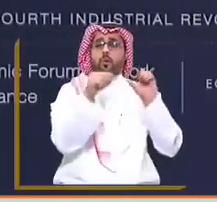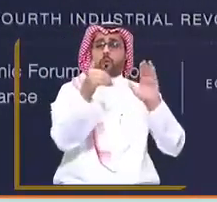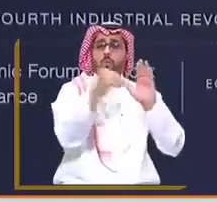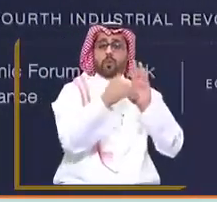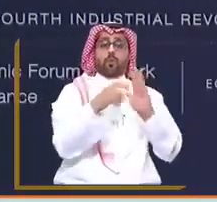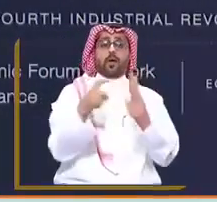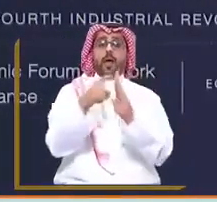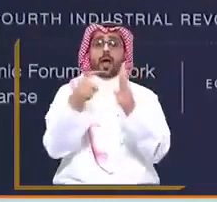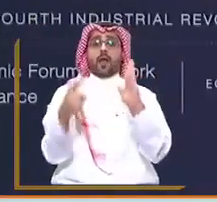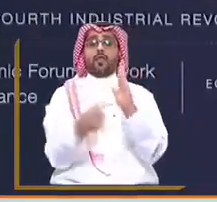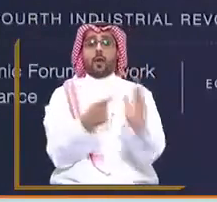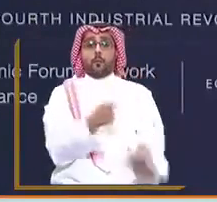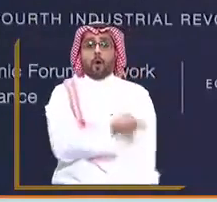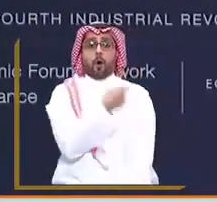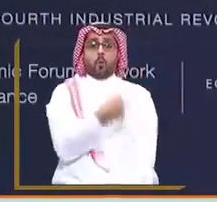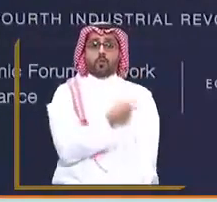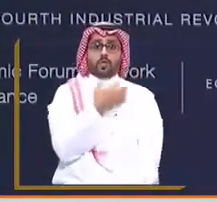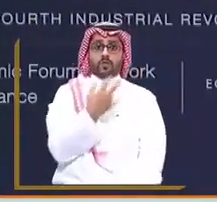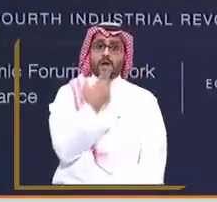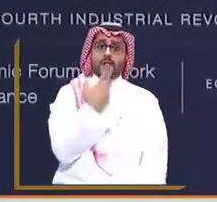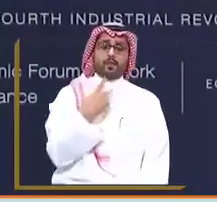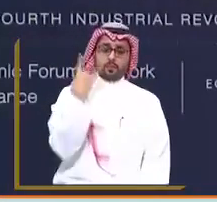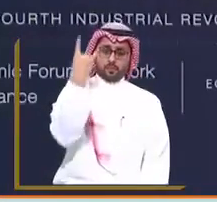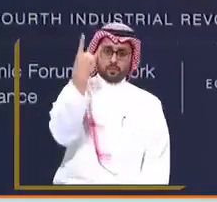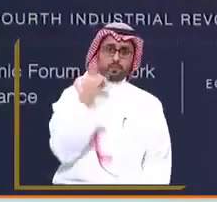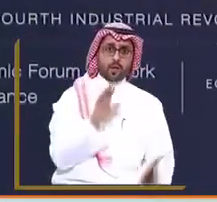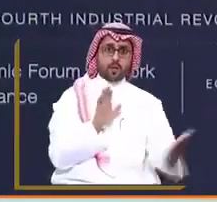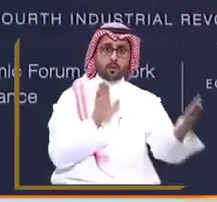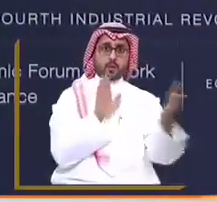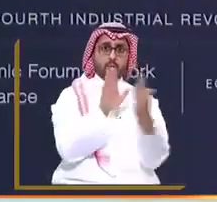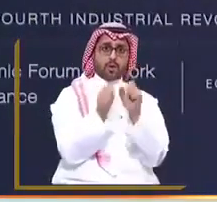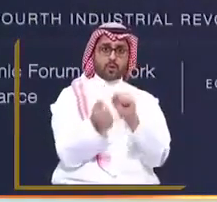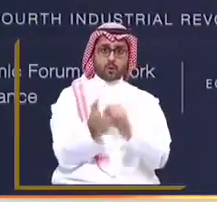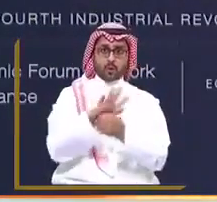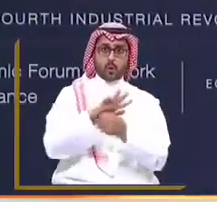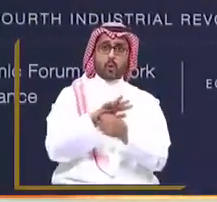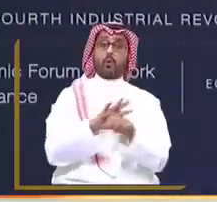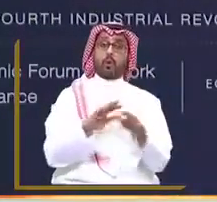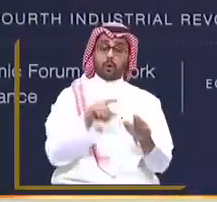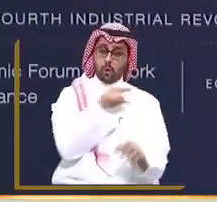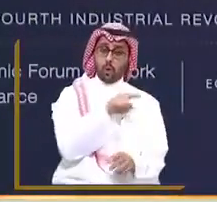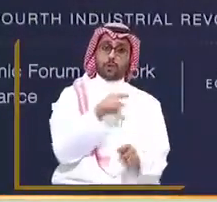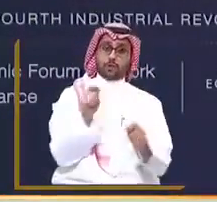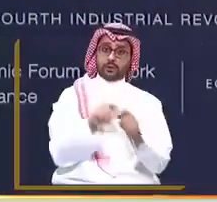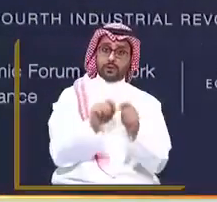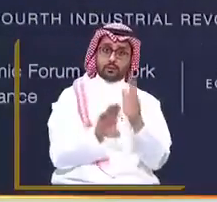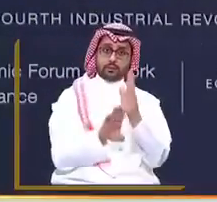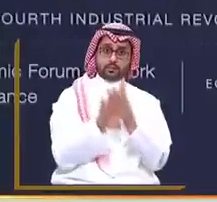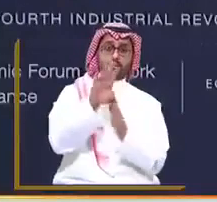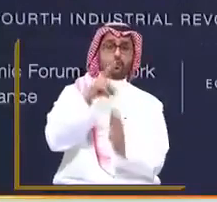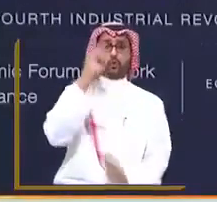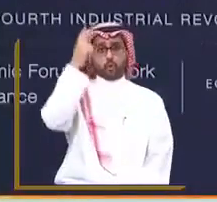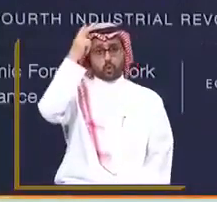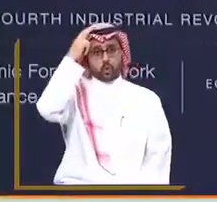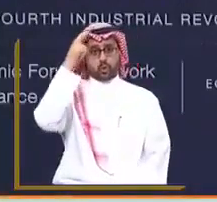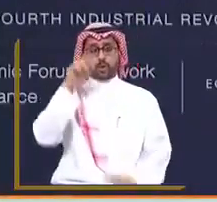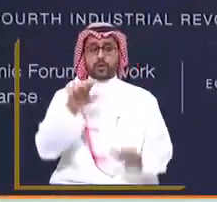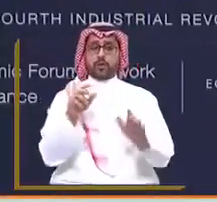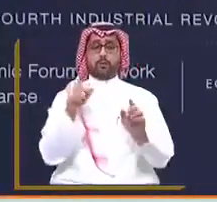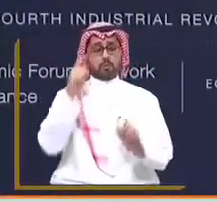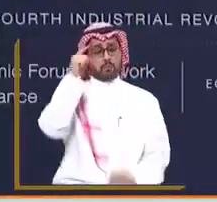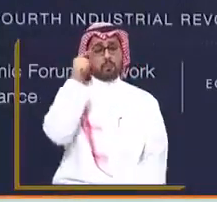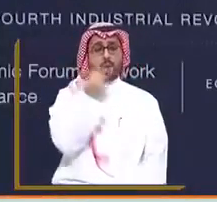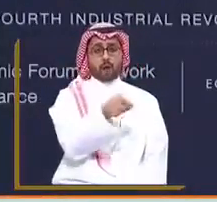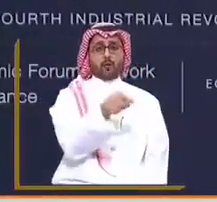خلق نظام صحي مستدام ذو فعالية على مواجهة الأزمات. المملكة العربية السعودية من موقعها